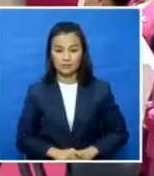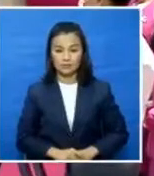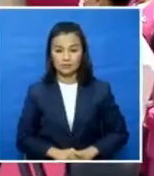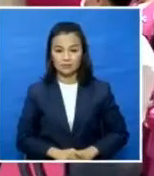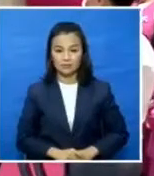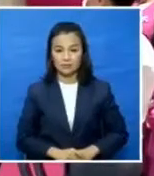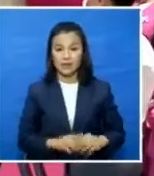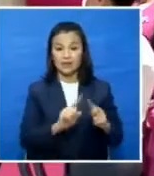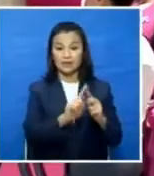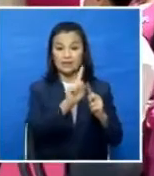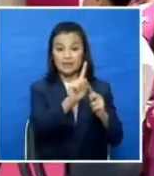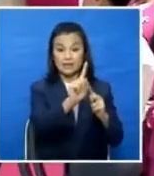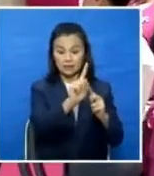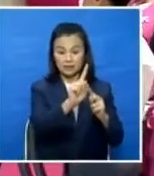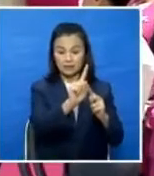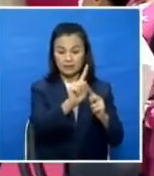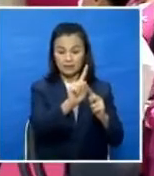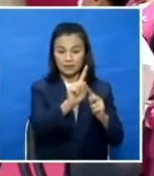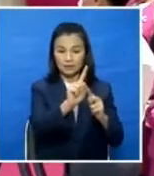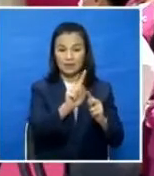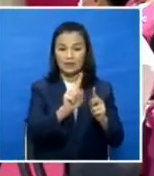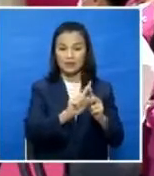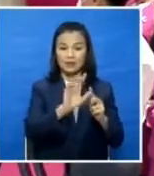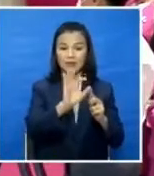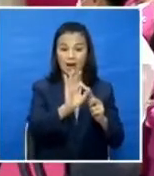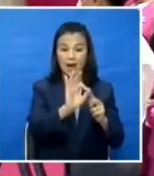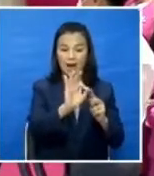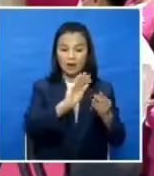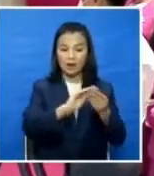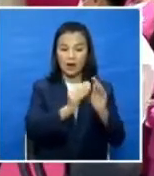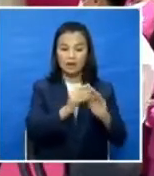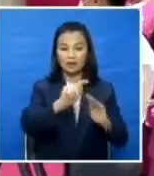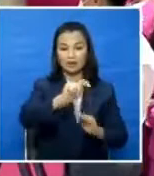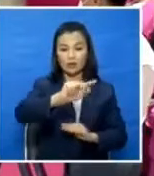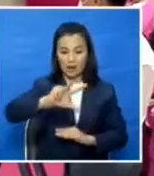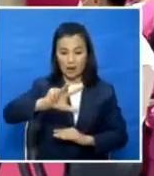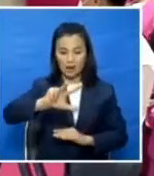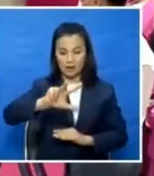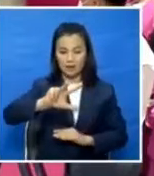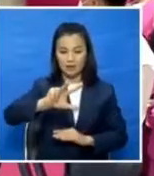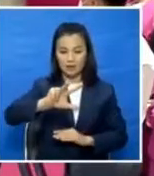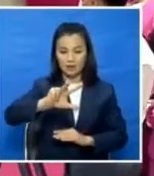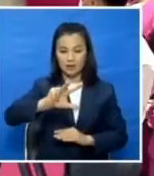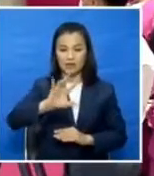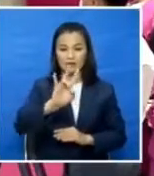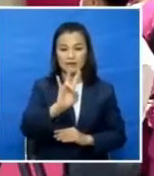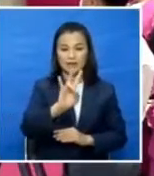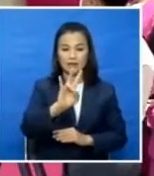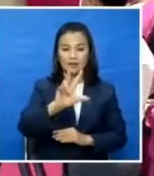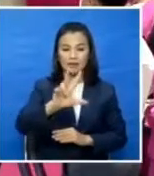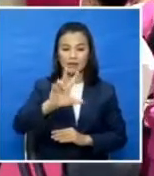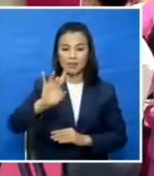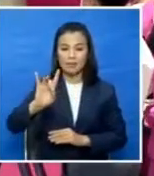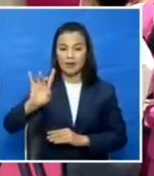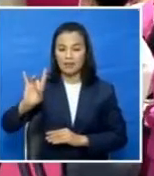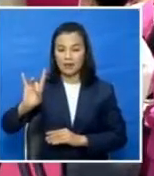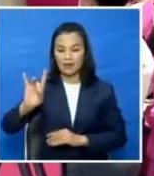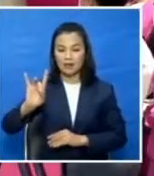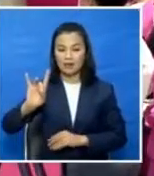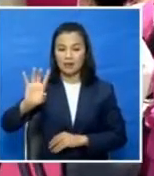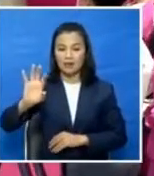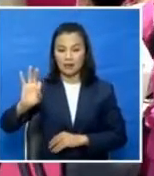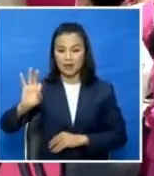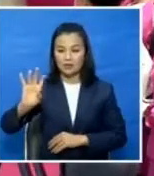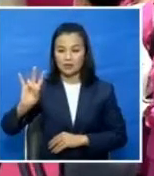อันดับที่1หมุนครั้งที่1งวดที่9หมุนอักษรถอฐานเลขที่ออก7 388